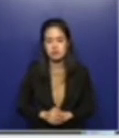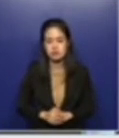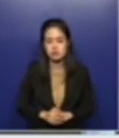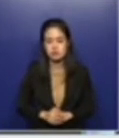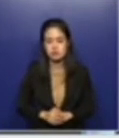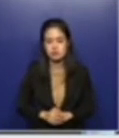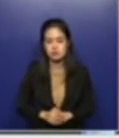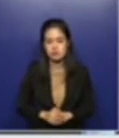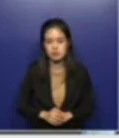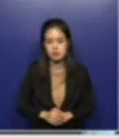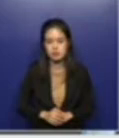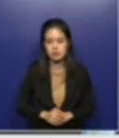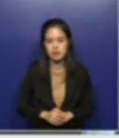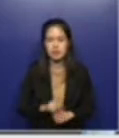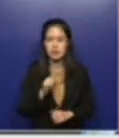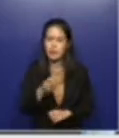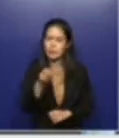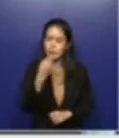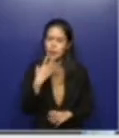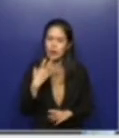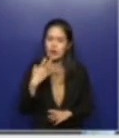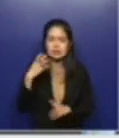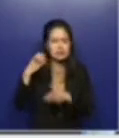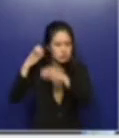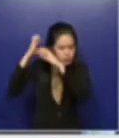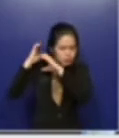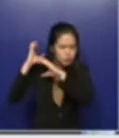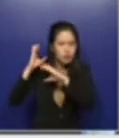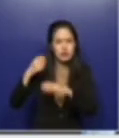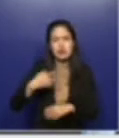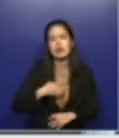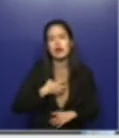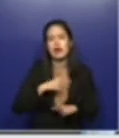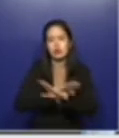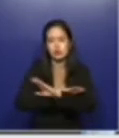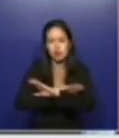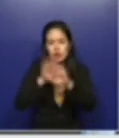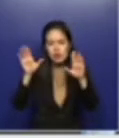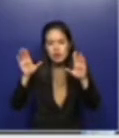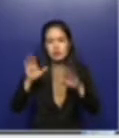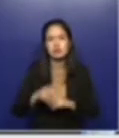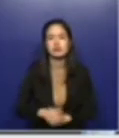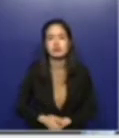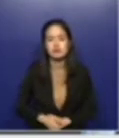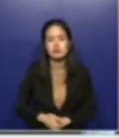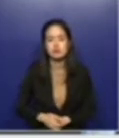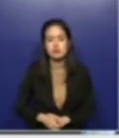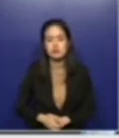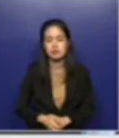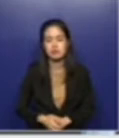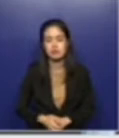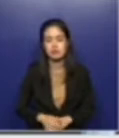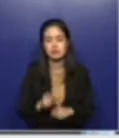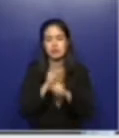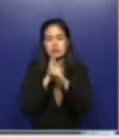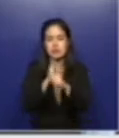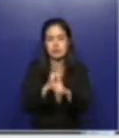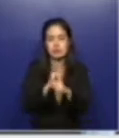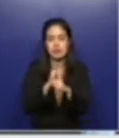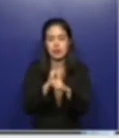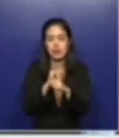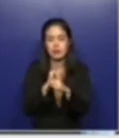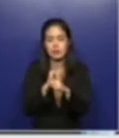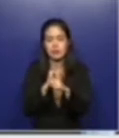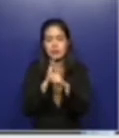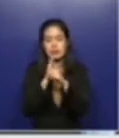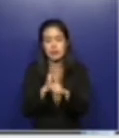ท่านบอกจะทบทวนและยกเลิก ตามข้อกำหนดฉบับที่12ที่อนุ